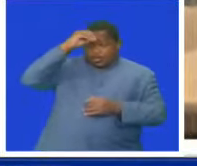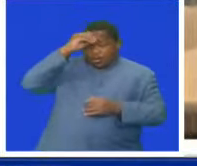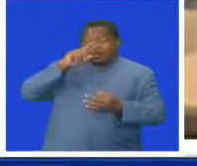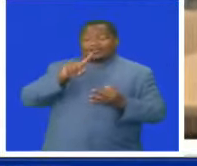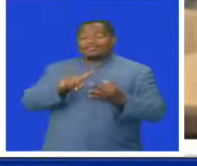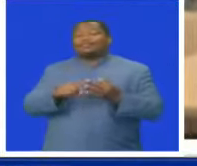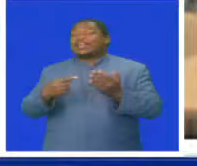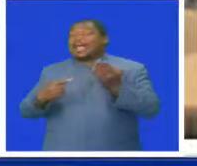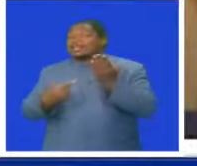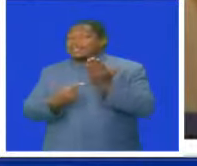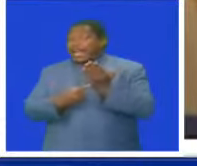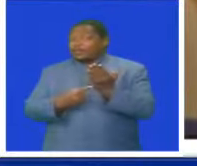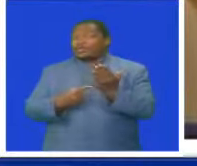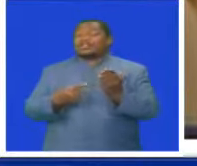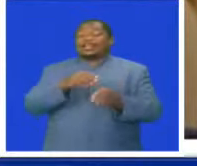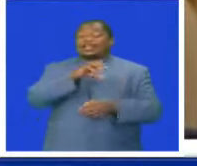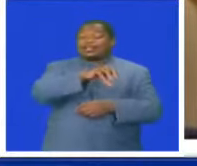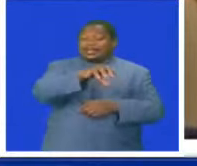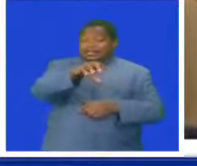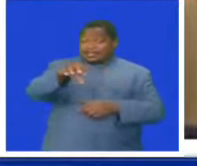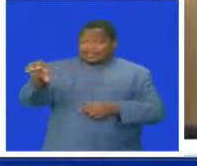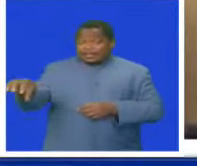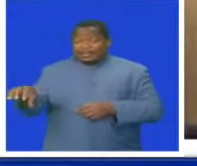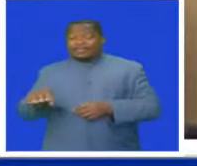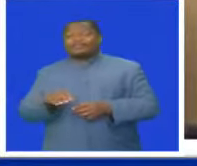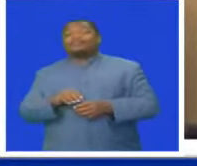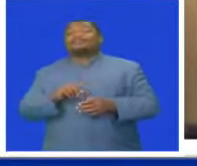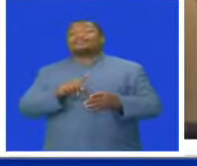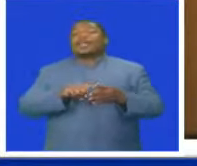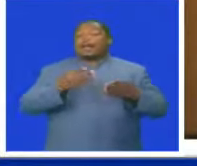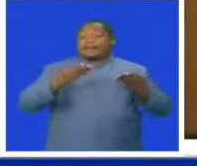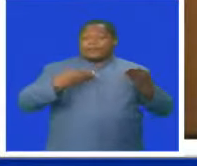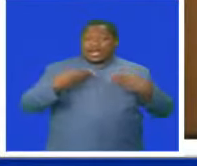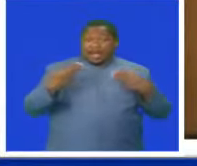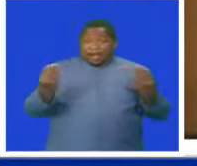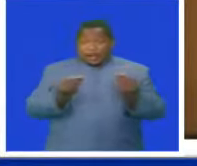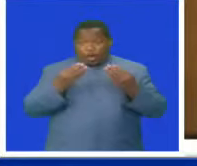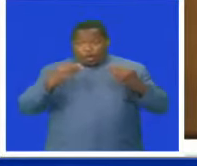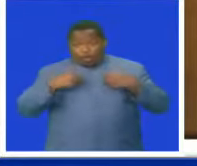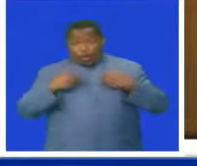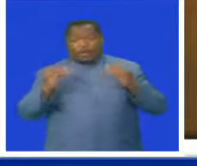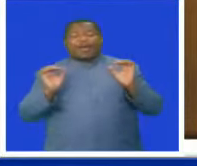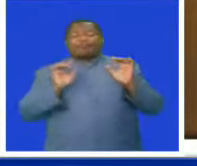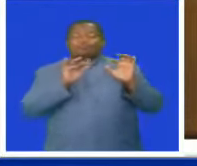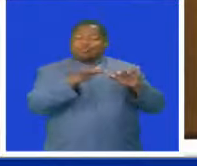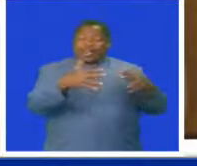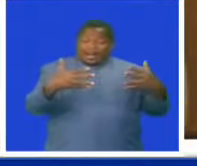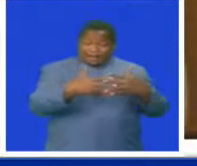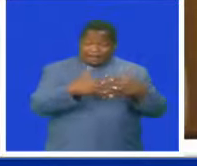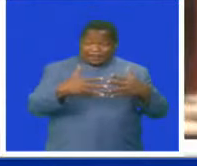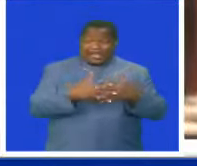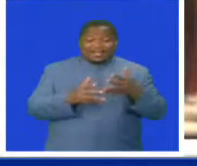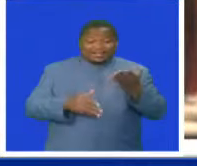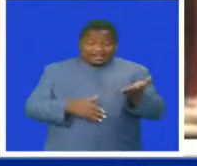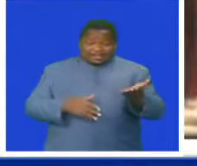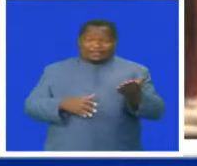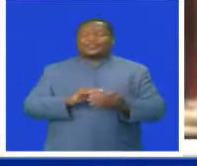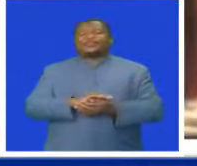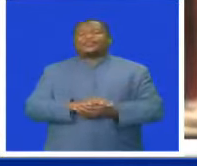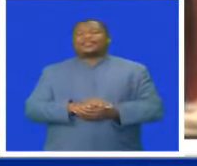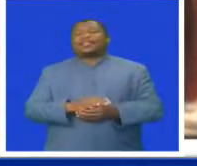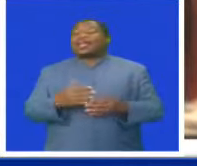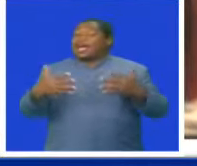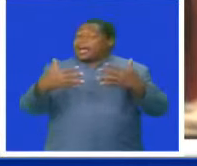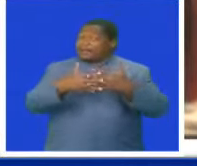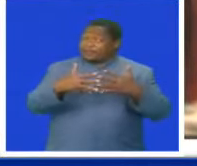tindzaba tetekuvakasha lahlanganiselwa ukuthola tisombululo etingcinambeni letikhona kute kuvakasha kute kuthuthuke